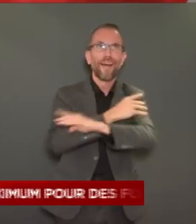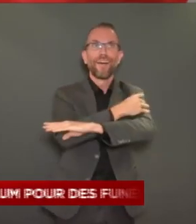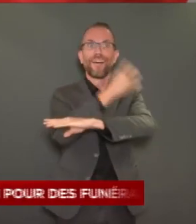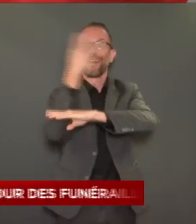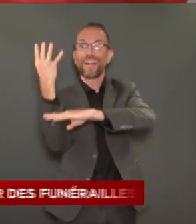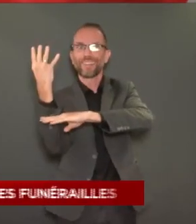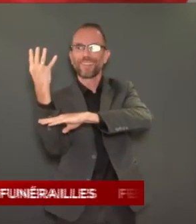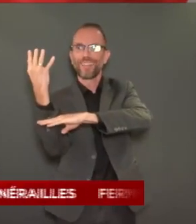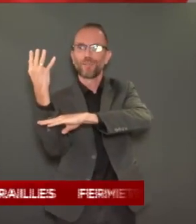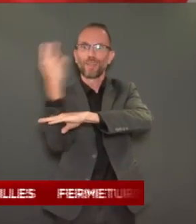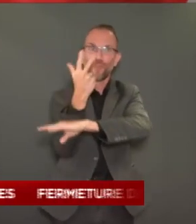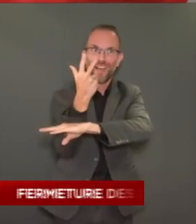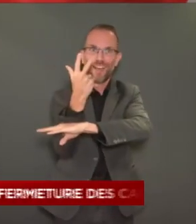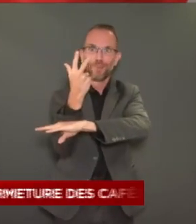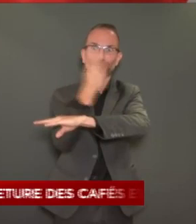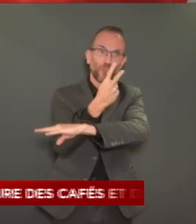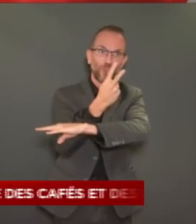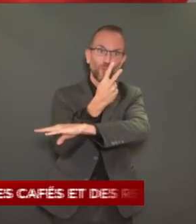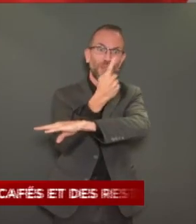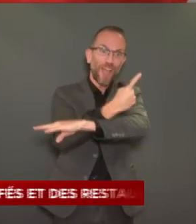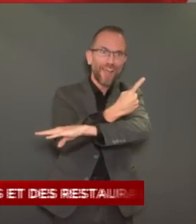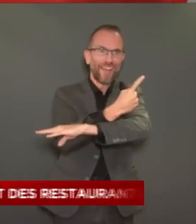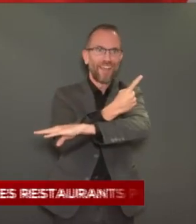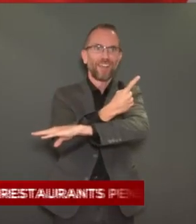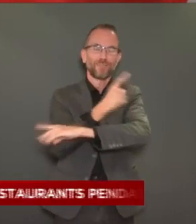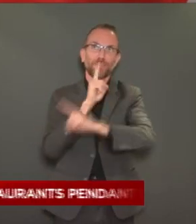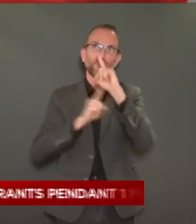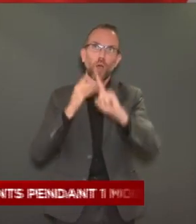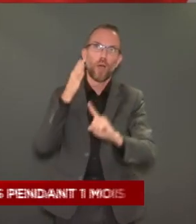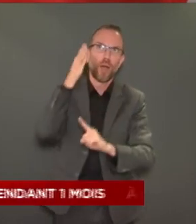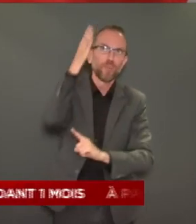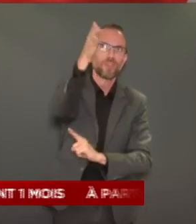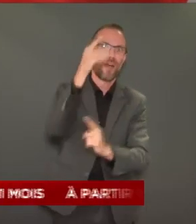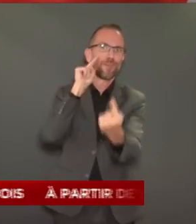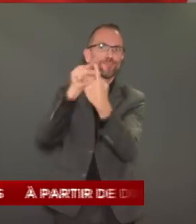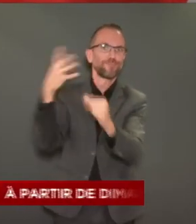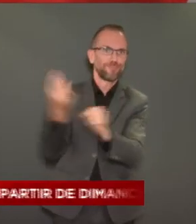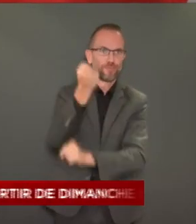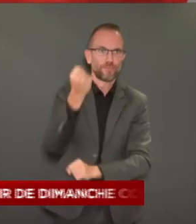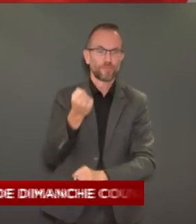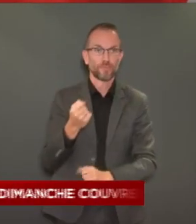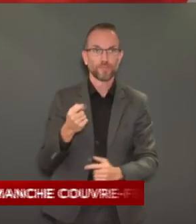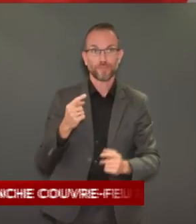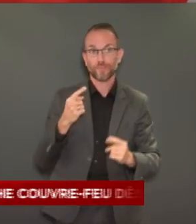ce qui concerne le niveau d'alerte. Donc voilà, un message extrêmement difficile,